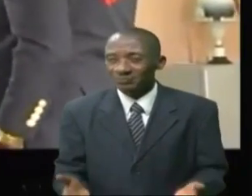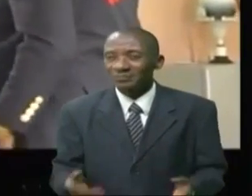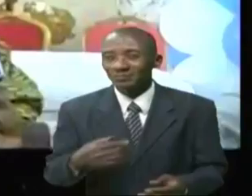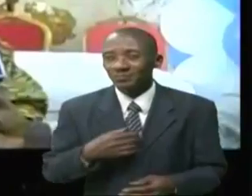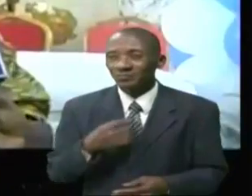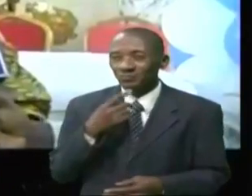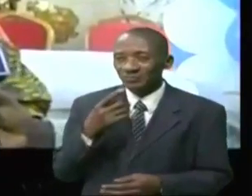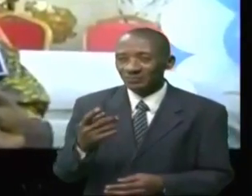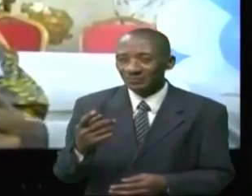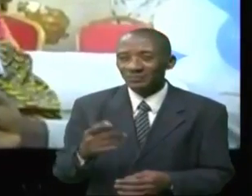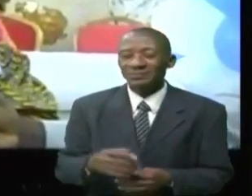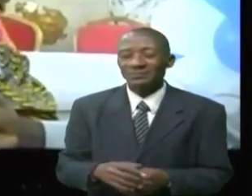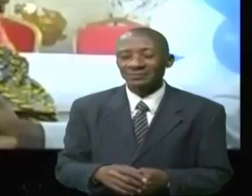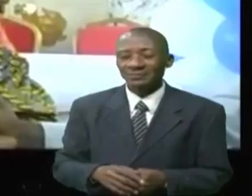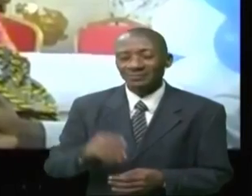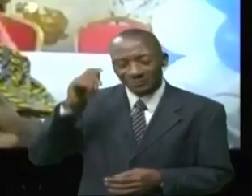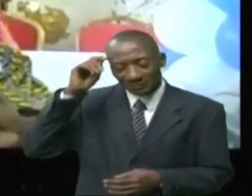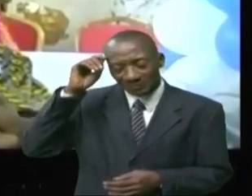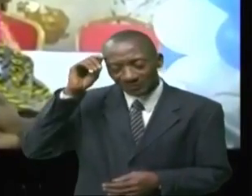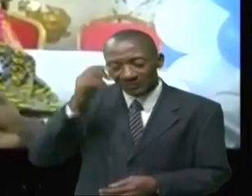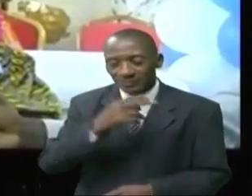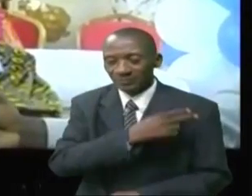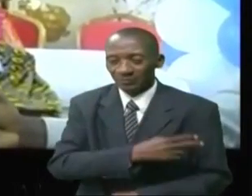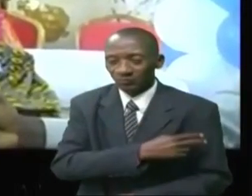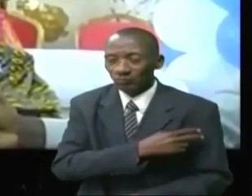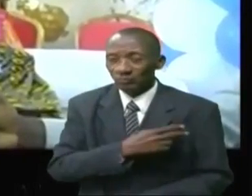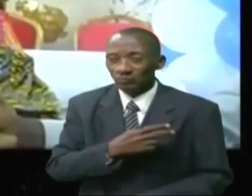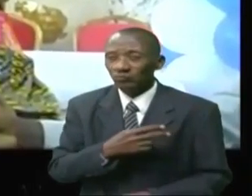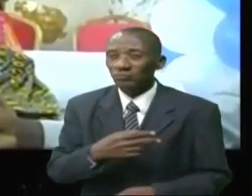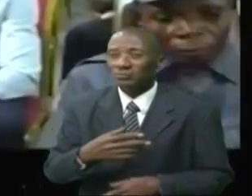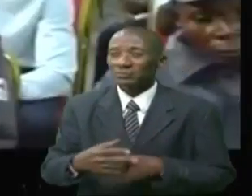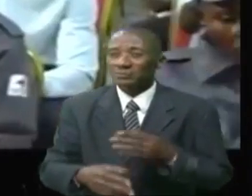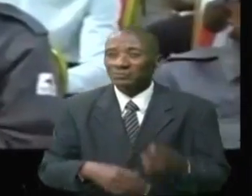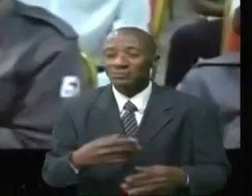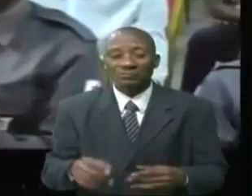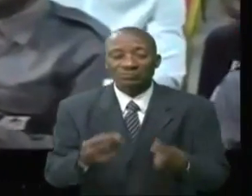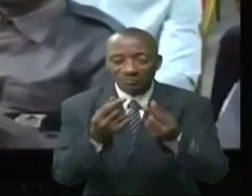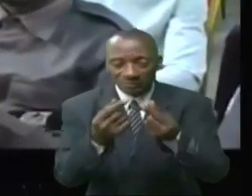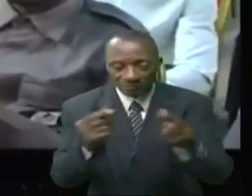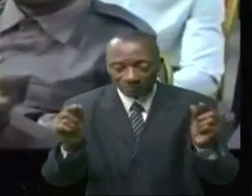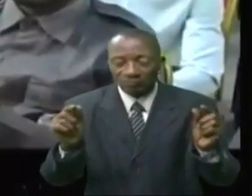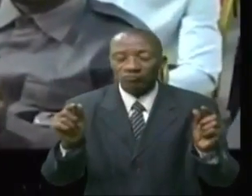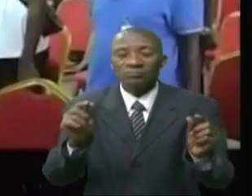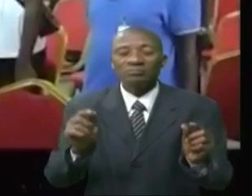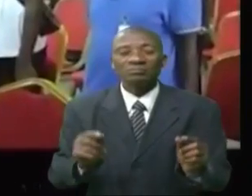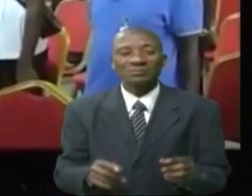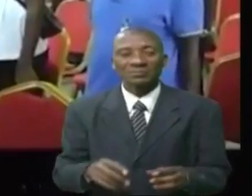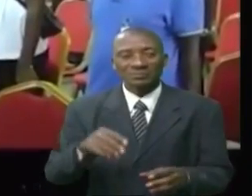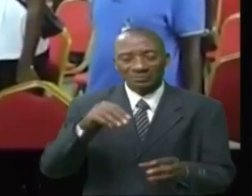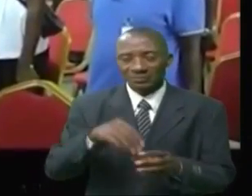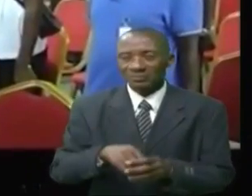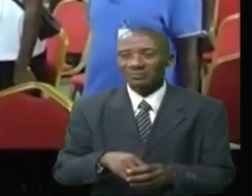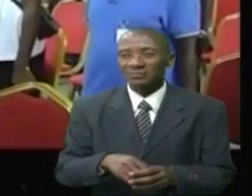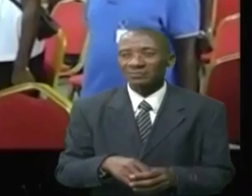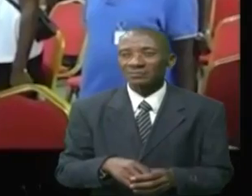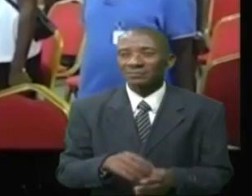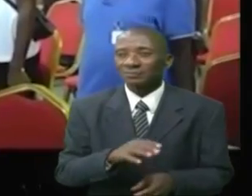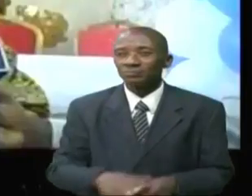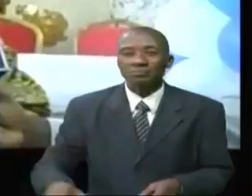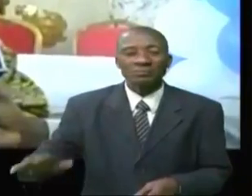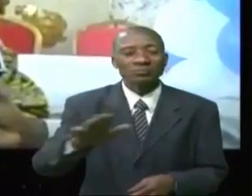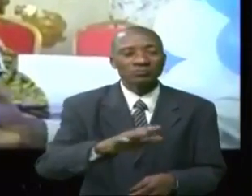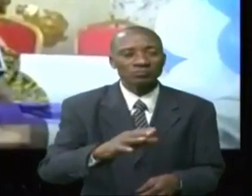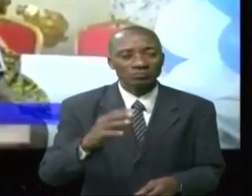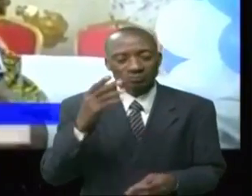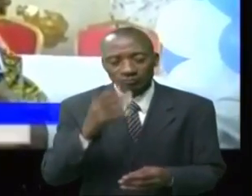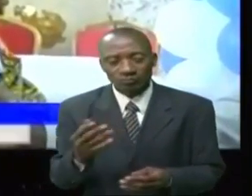cette structure de nous venir en appui afin d'assainir notre commune de Kitambo. Parce que la Croix-Rouge, en son sein, a